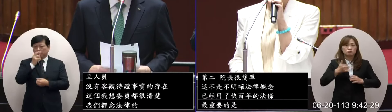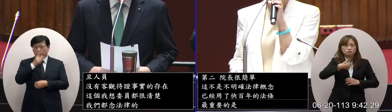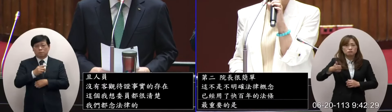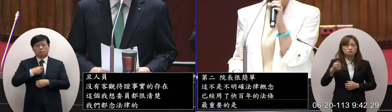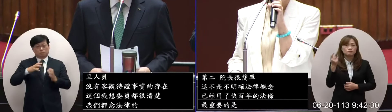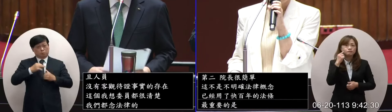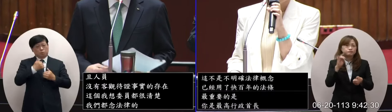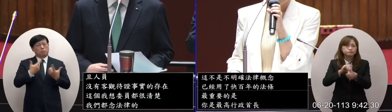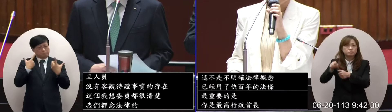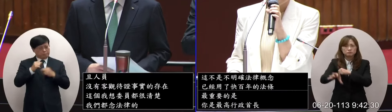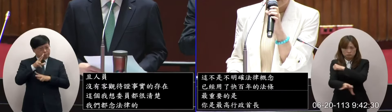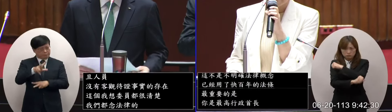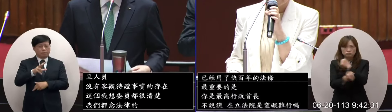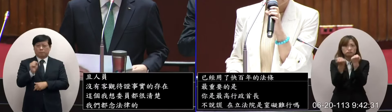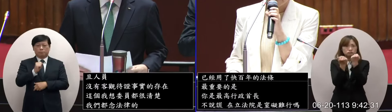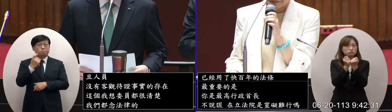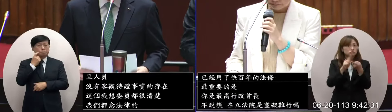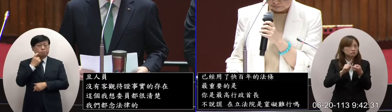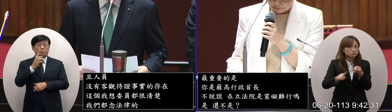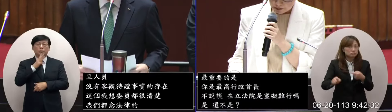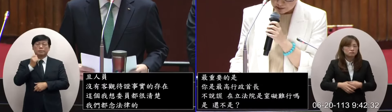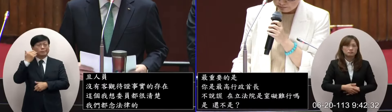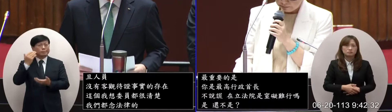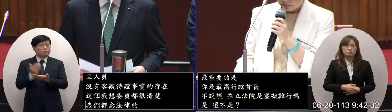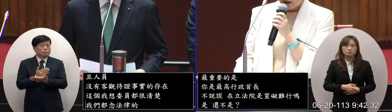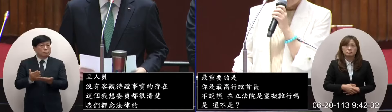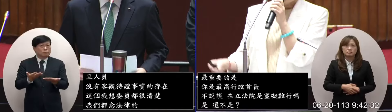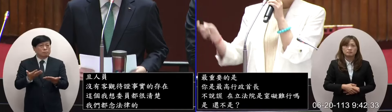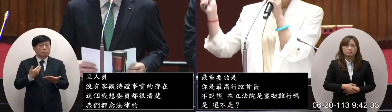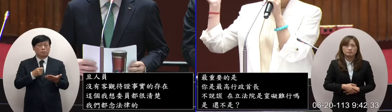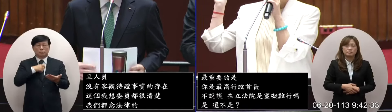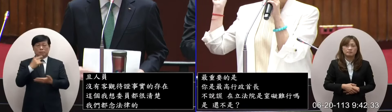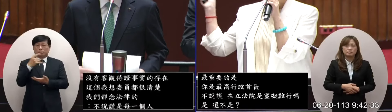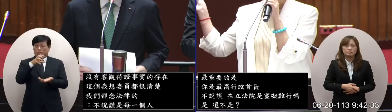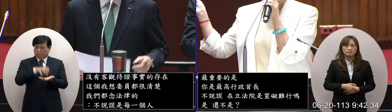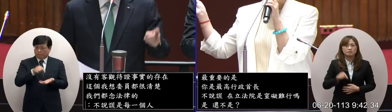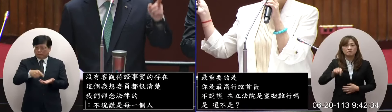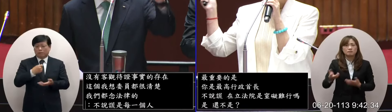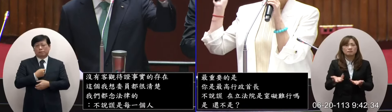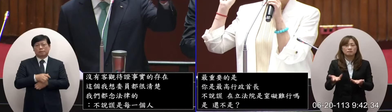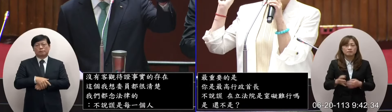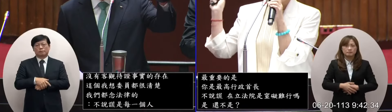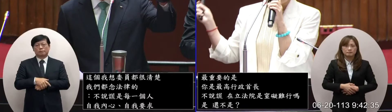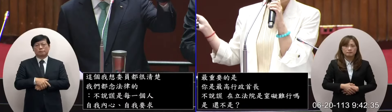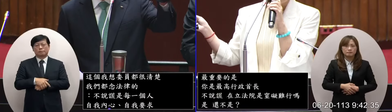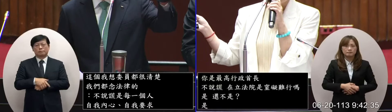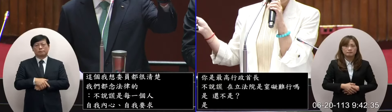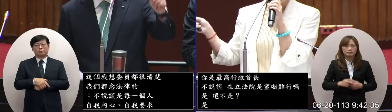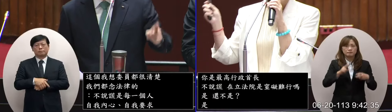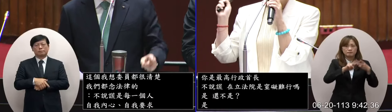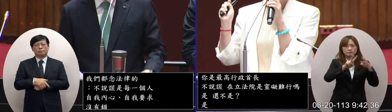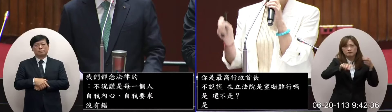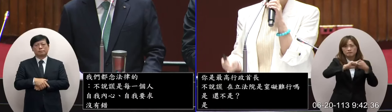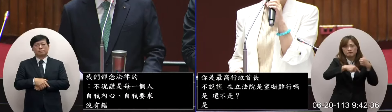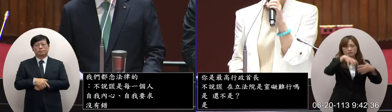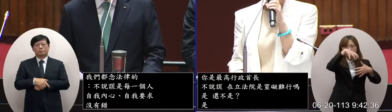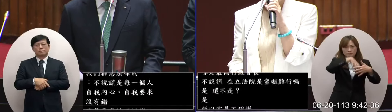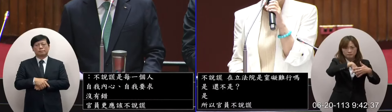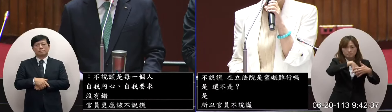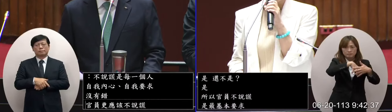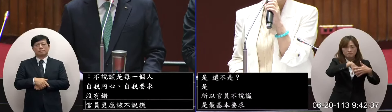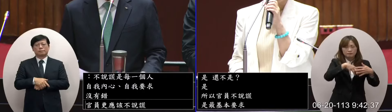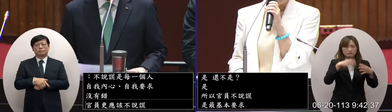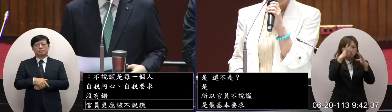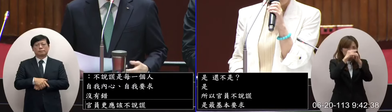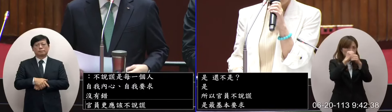谎，官员更应该不说谎，不是吗？ 但是谁来判断要不要一个代证事项 的判断？所以这个案子在刑法上面，所以调